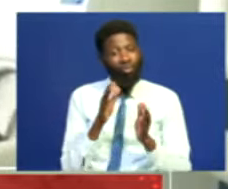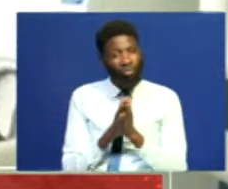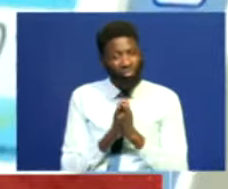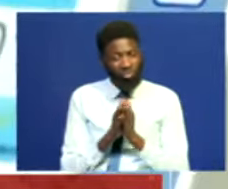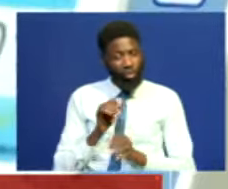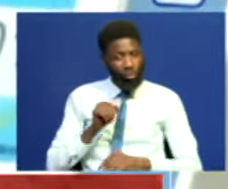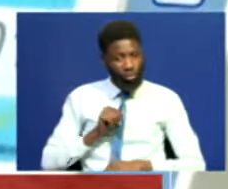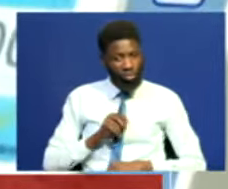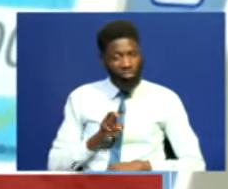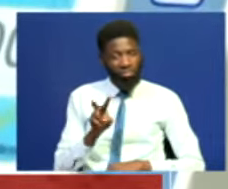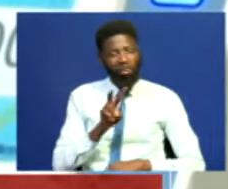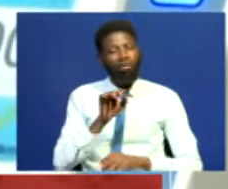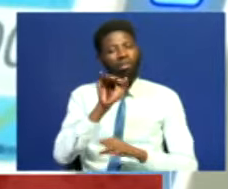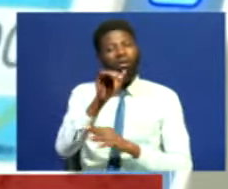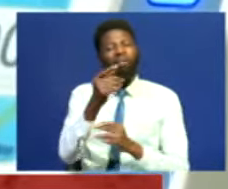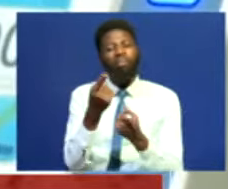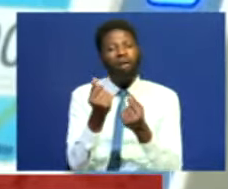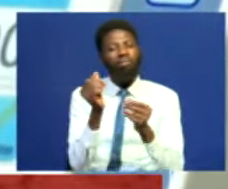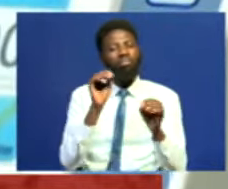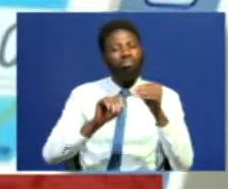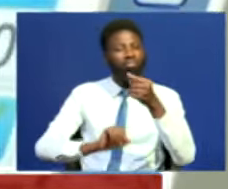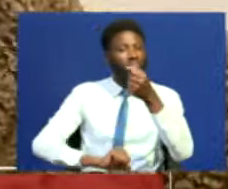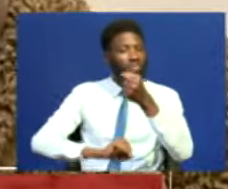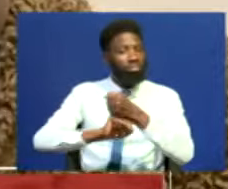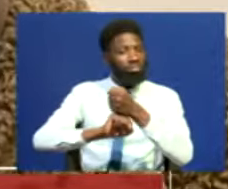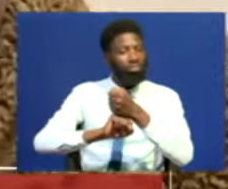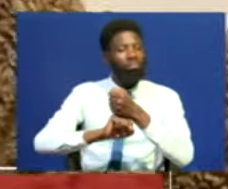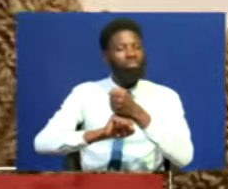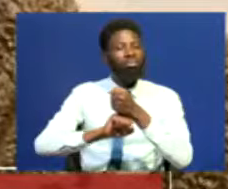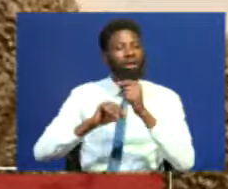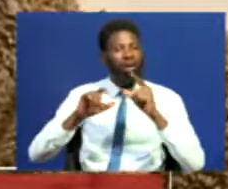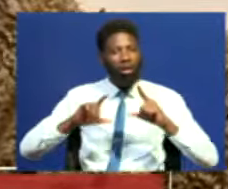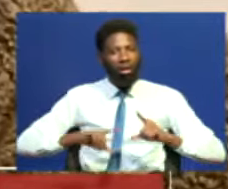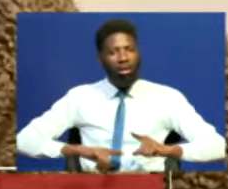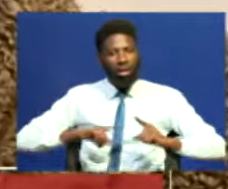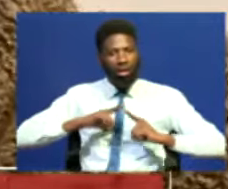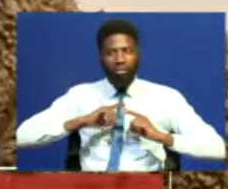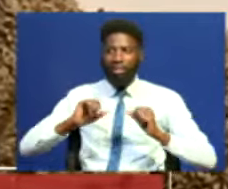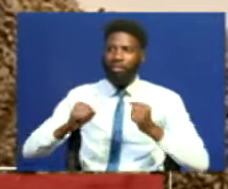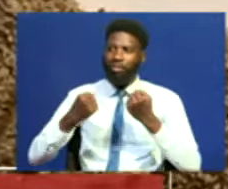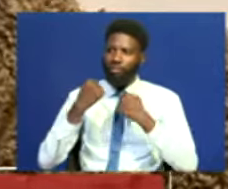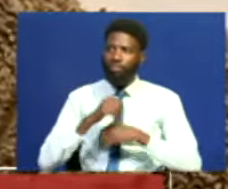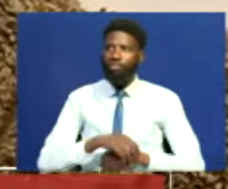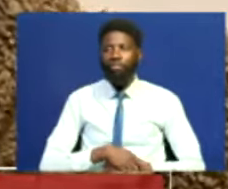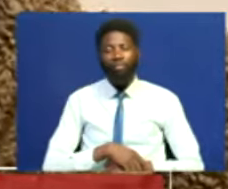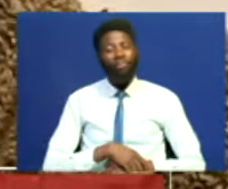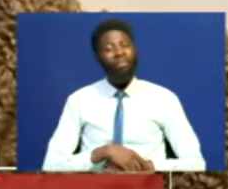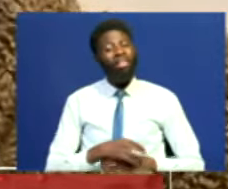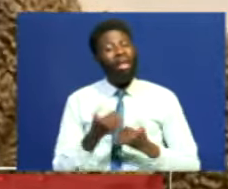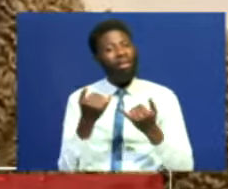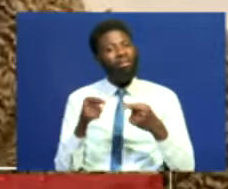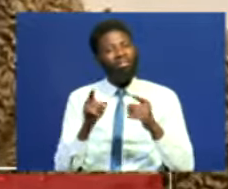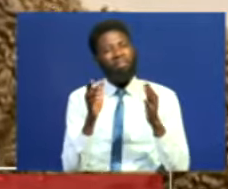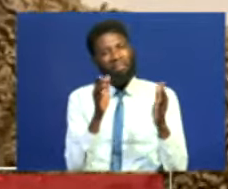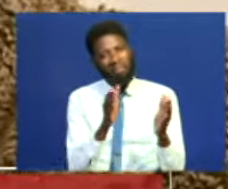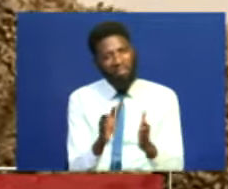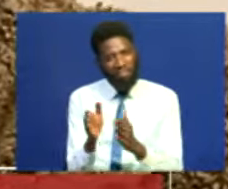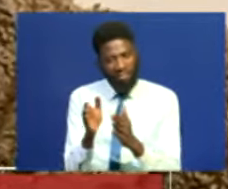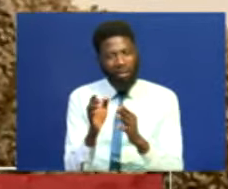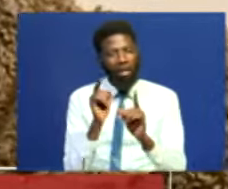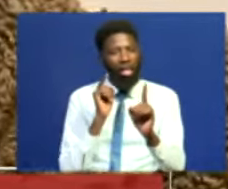wa kifedha ili kunusuru maisha yake. She's undergoing now preparation for her kidney